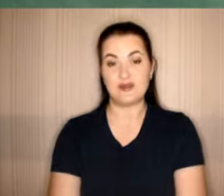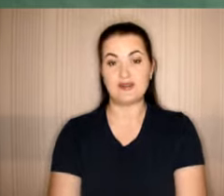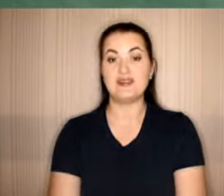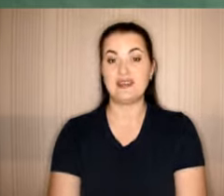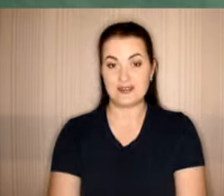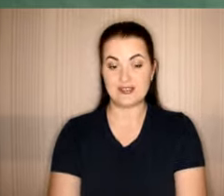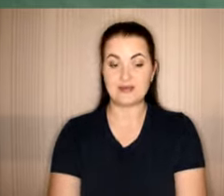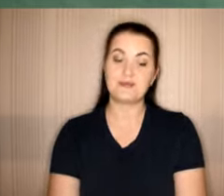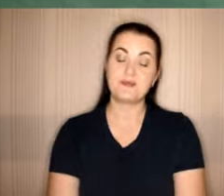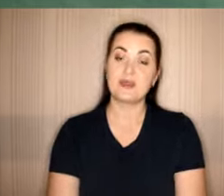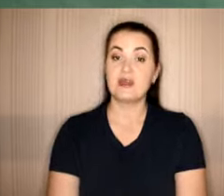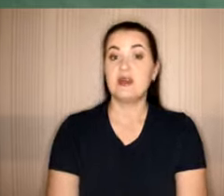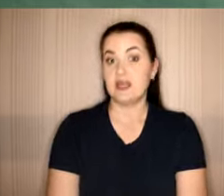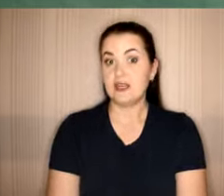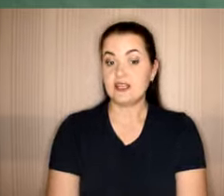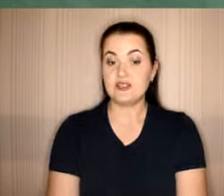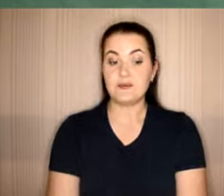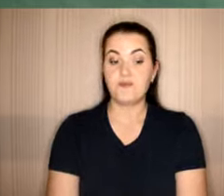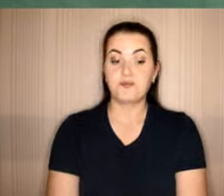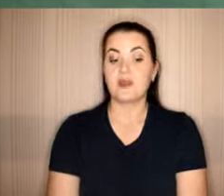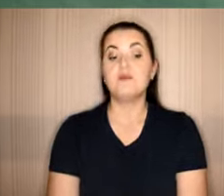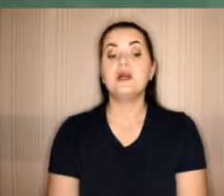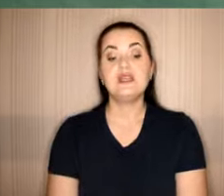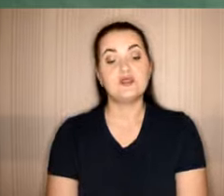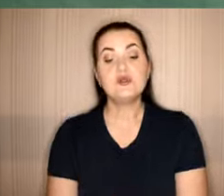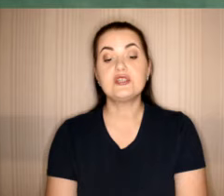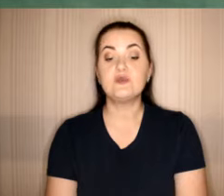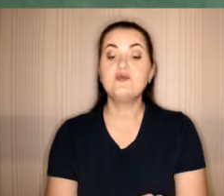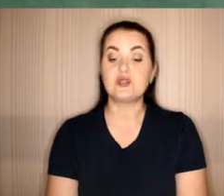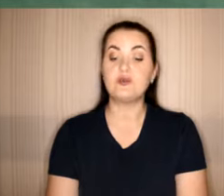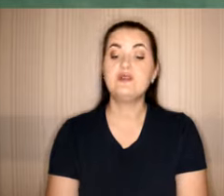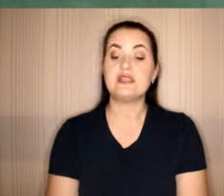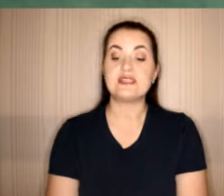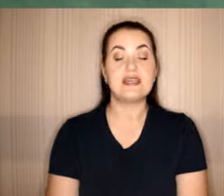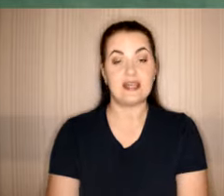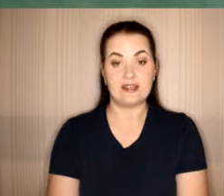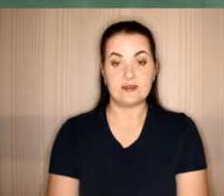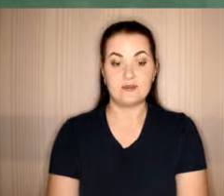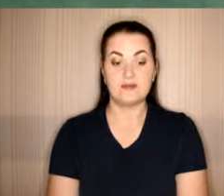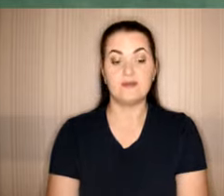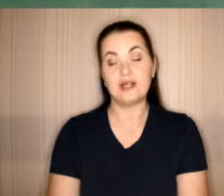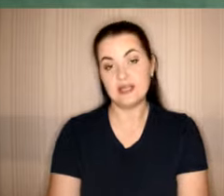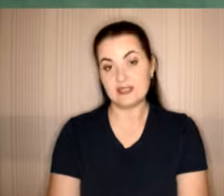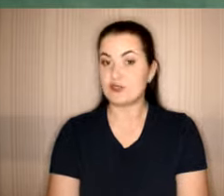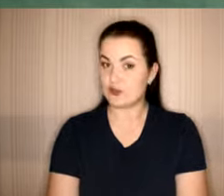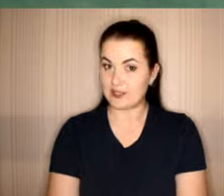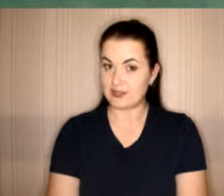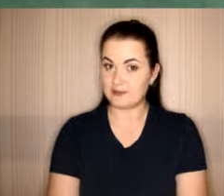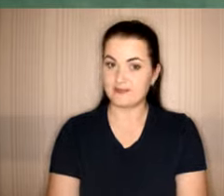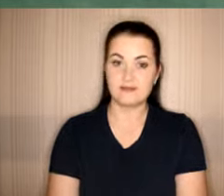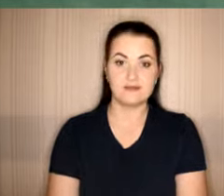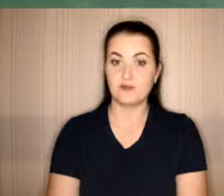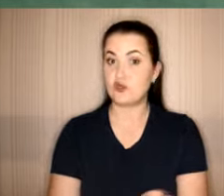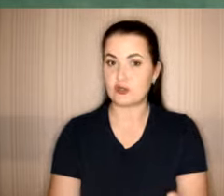вами щойно і вивчили. І речення. Марійчин кошик був уже повен лісних ягід. Малини,